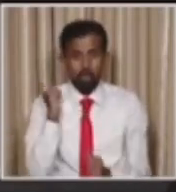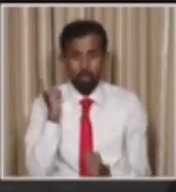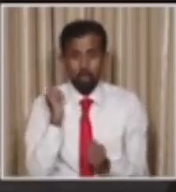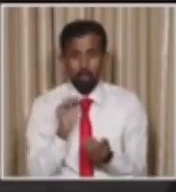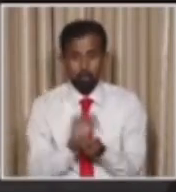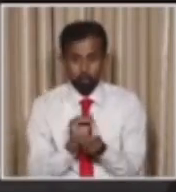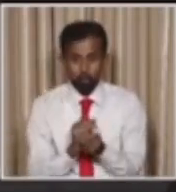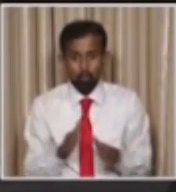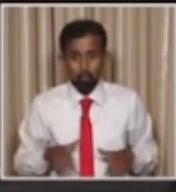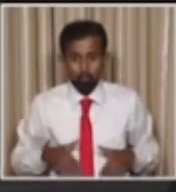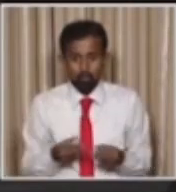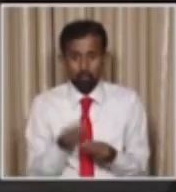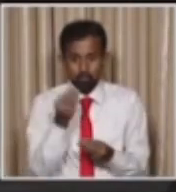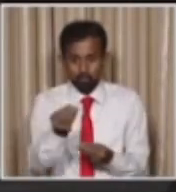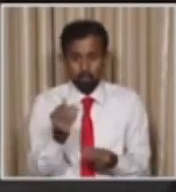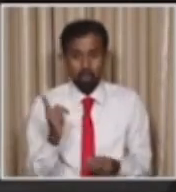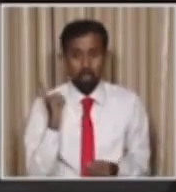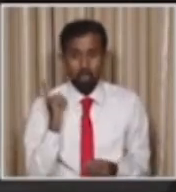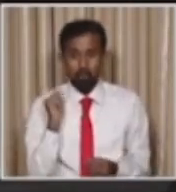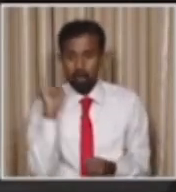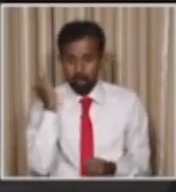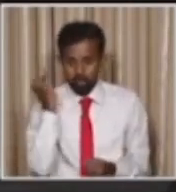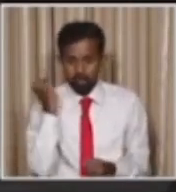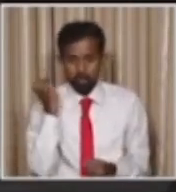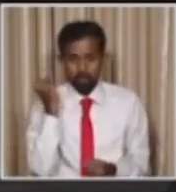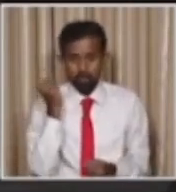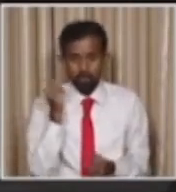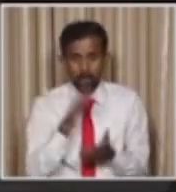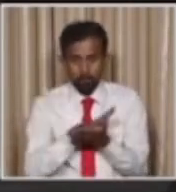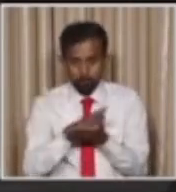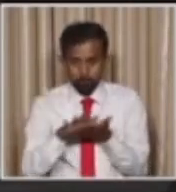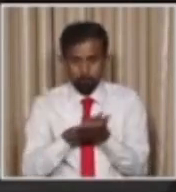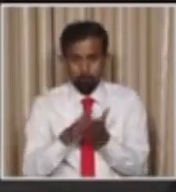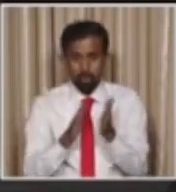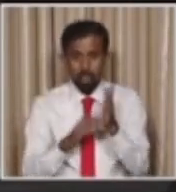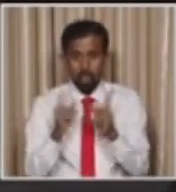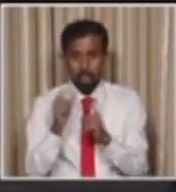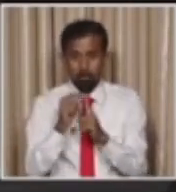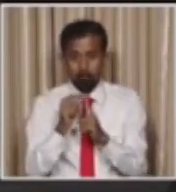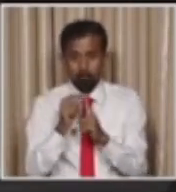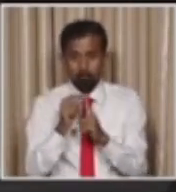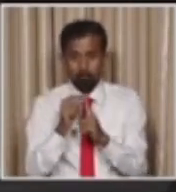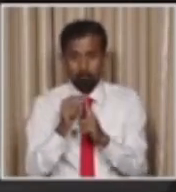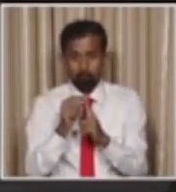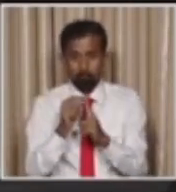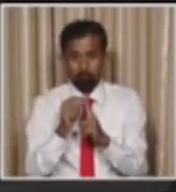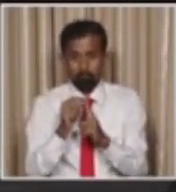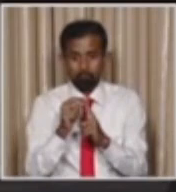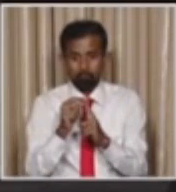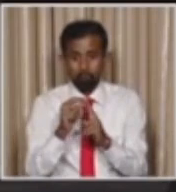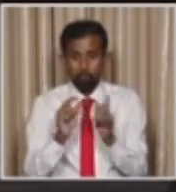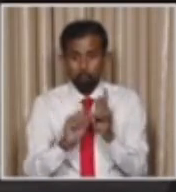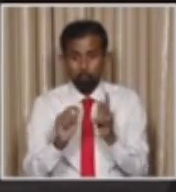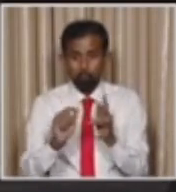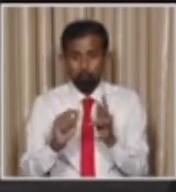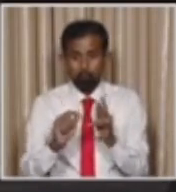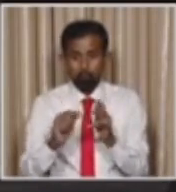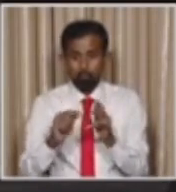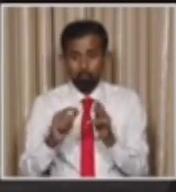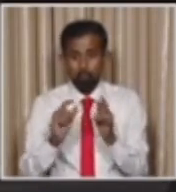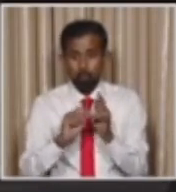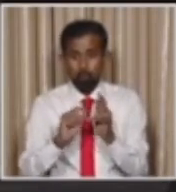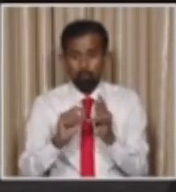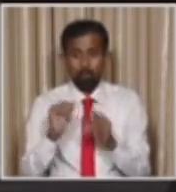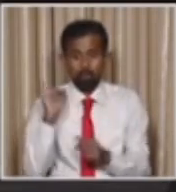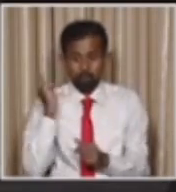දීපු ආරක්ෂක නිලධාරීන්ට පැහැදිලිව ඇමති ආරක්ෂක මණ්ඩලයේ කාර්යාලේ ඒ කාර්යාලේ